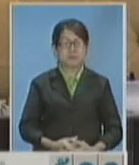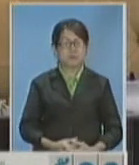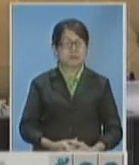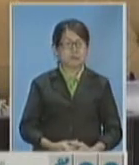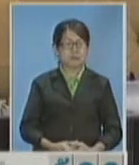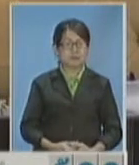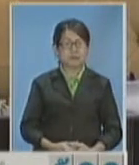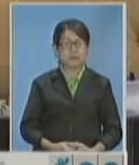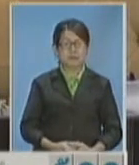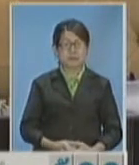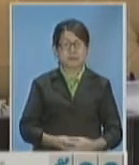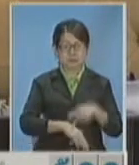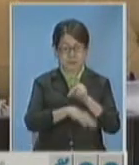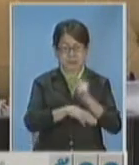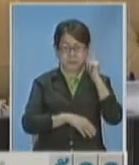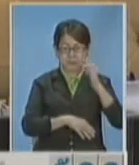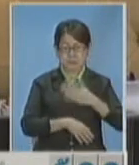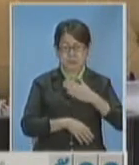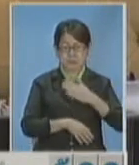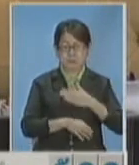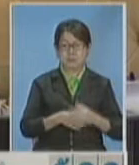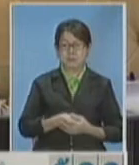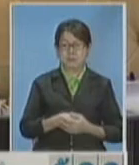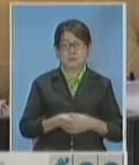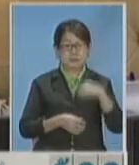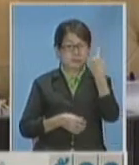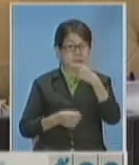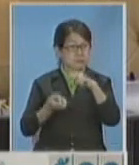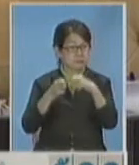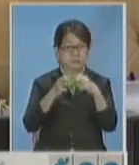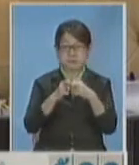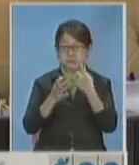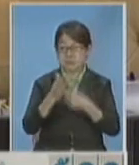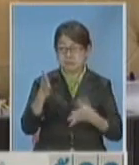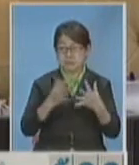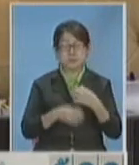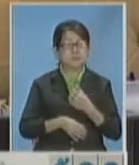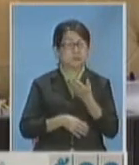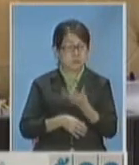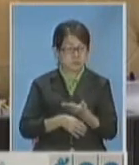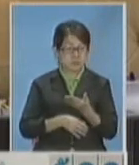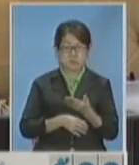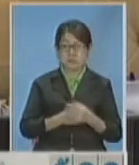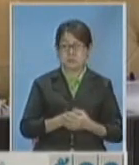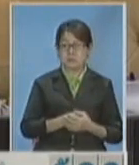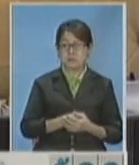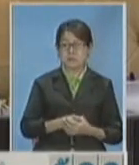ครับผมขอใช้ดุลพินิจนะครับถ้าไม่มีใครขัดข้องผม